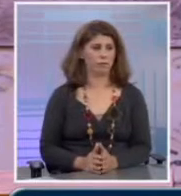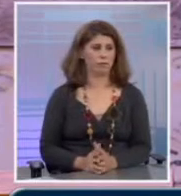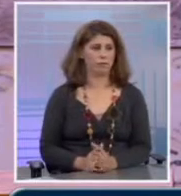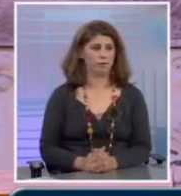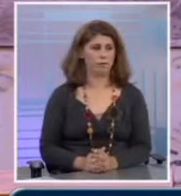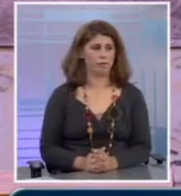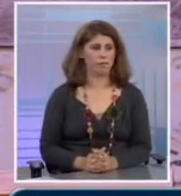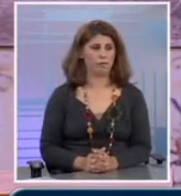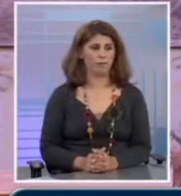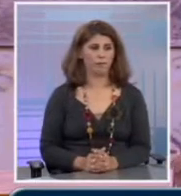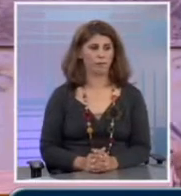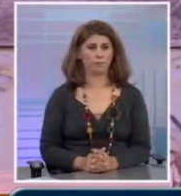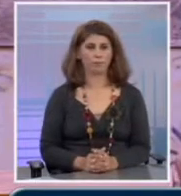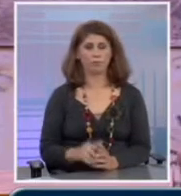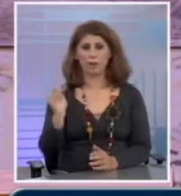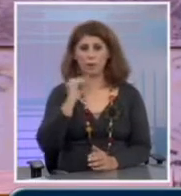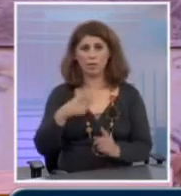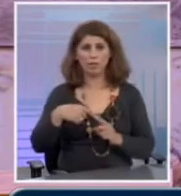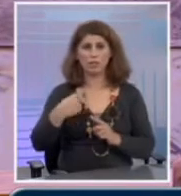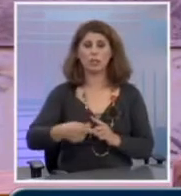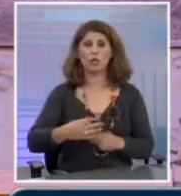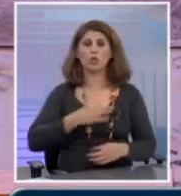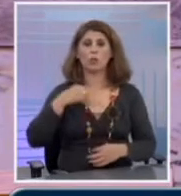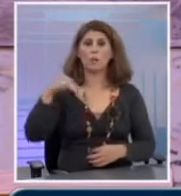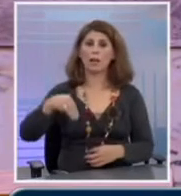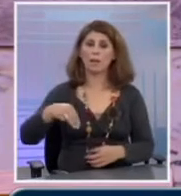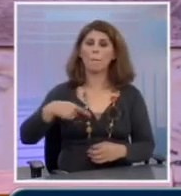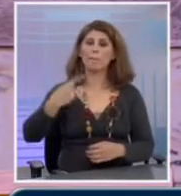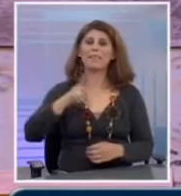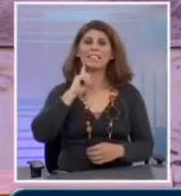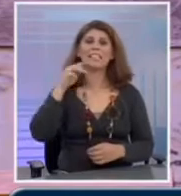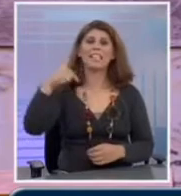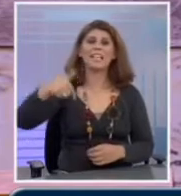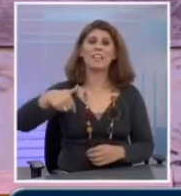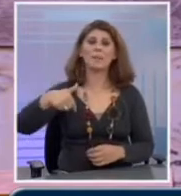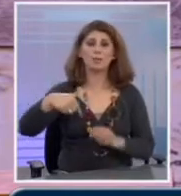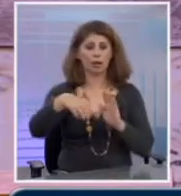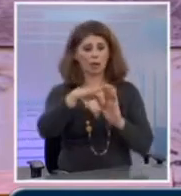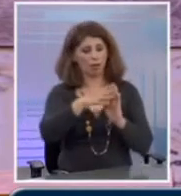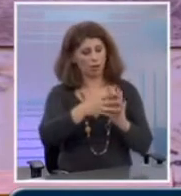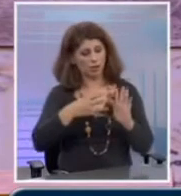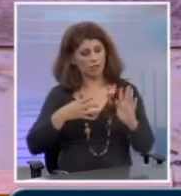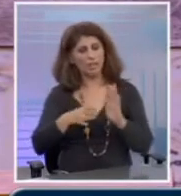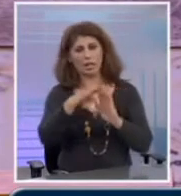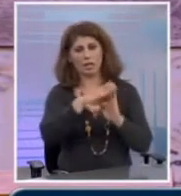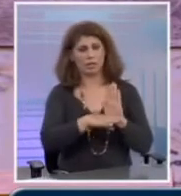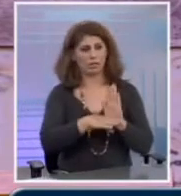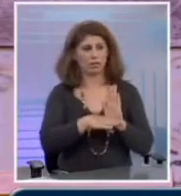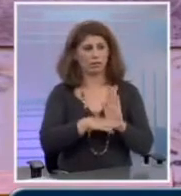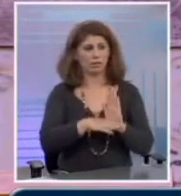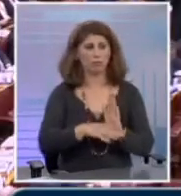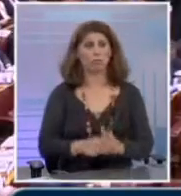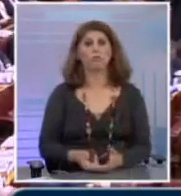Τι όπως θέλετε. Αμέσως ύστερα είναι ο κύριος Μιχαλολιάκος, μετά την κυρία Γεννηματά. Είναι στη σειρά. Ισθητή μου,